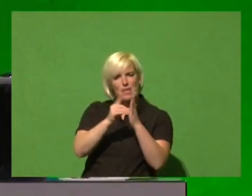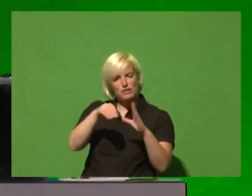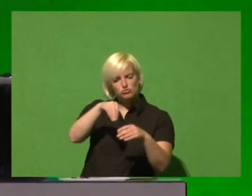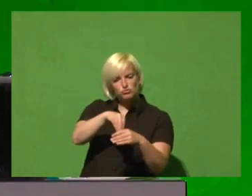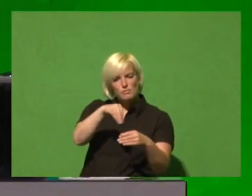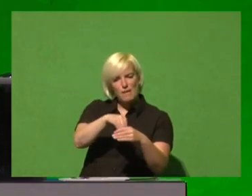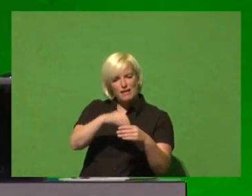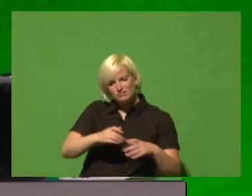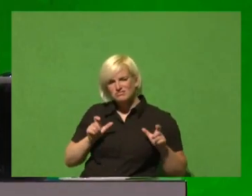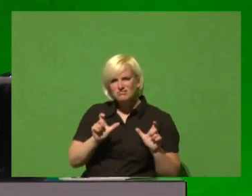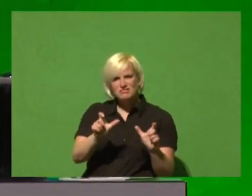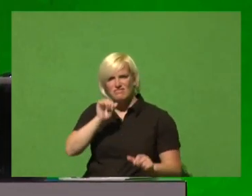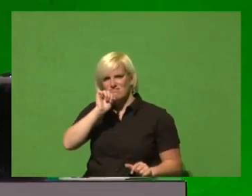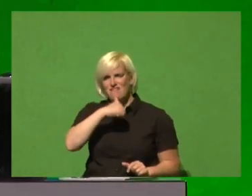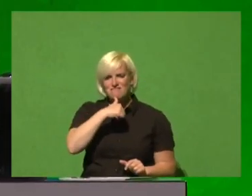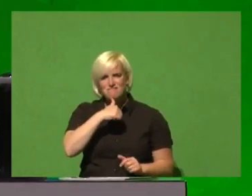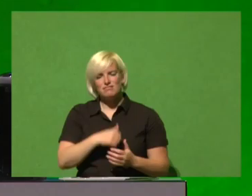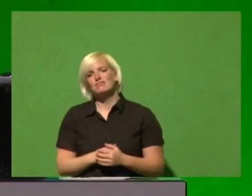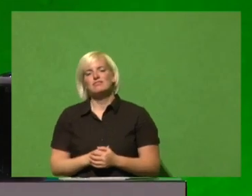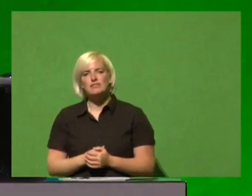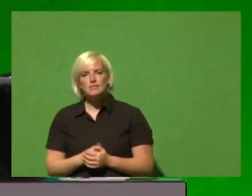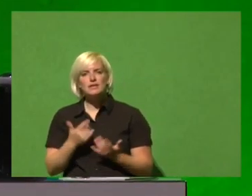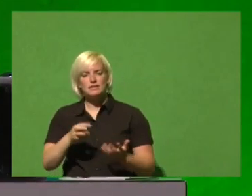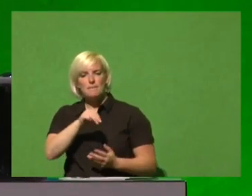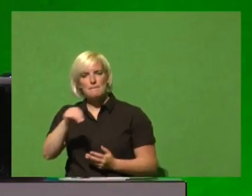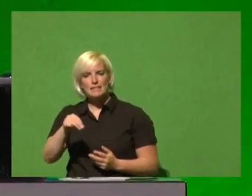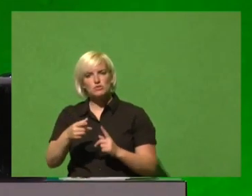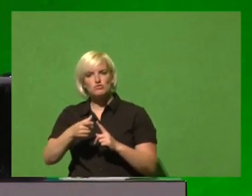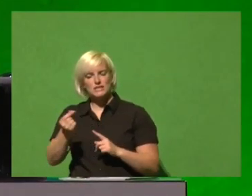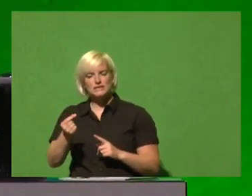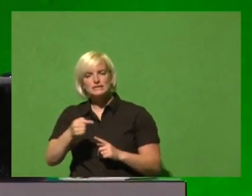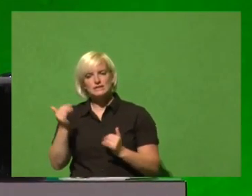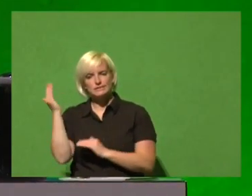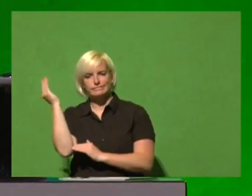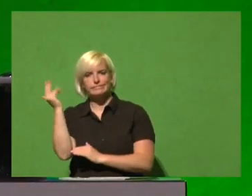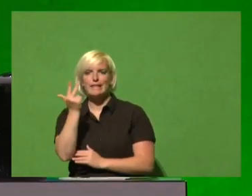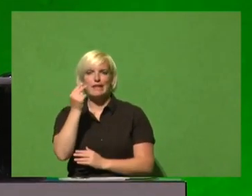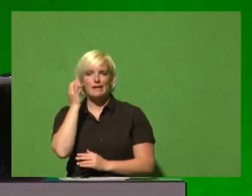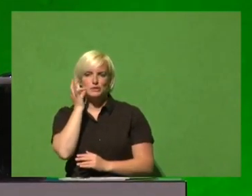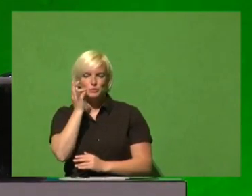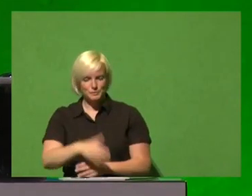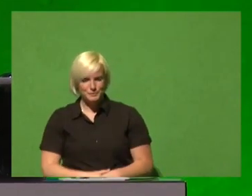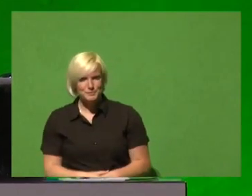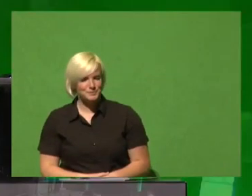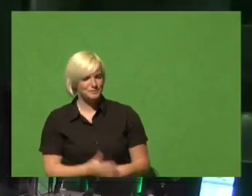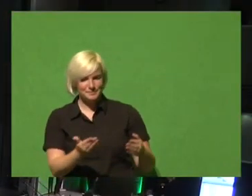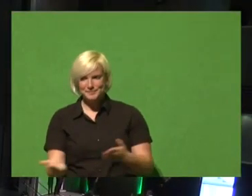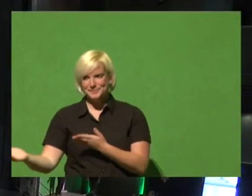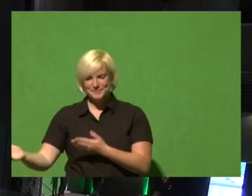LAFO. Und Malte Spitz wird jetzt hier diesen Antrag ebenfalls in 3 Minuten vorstellen. Jetzt, bitte.